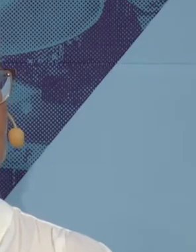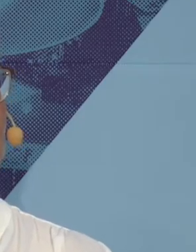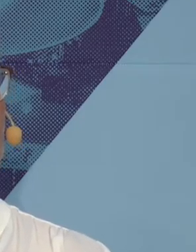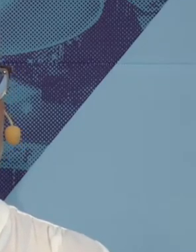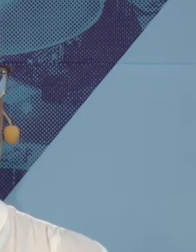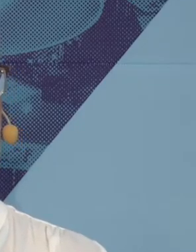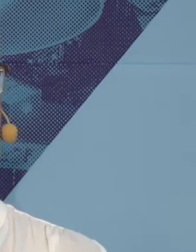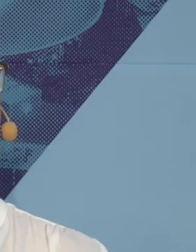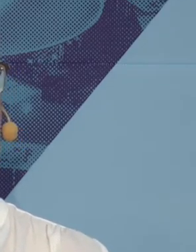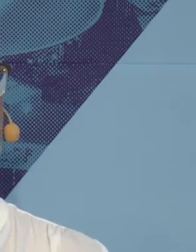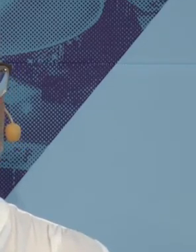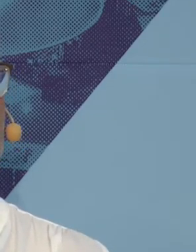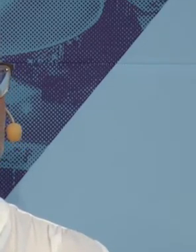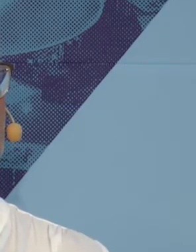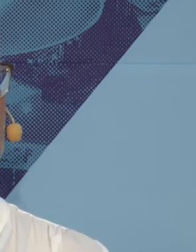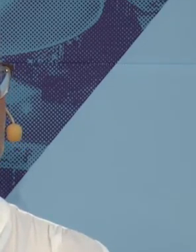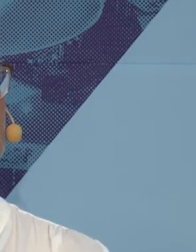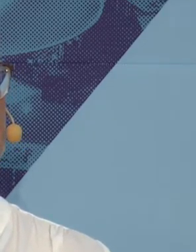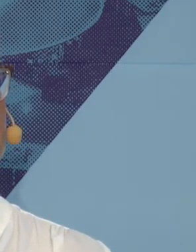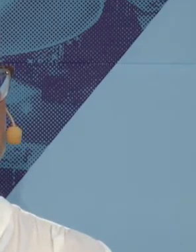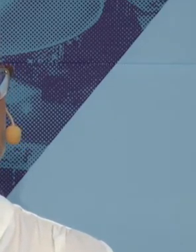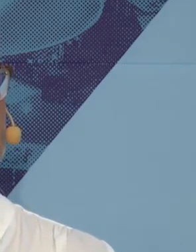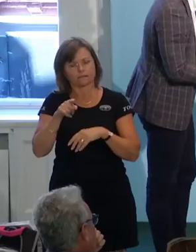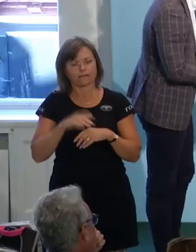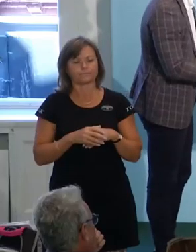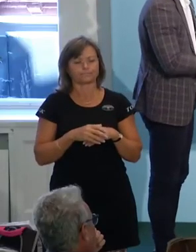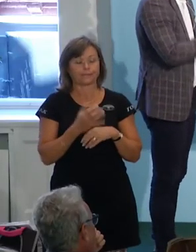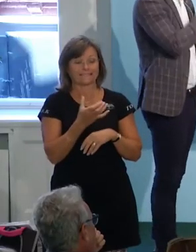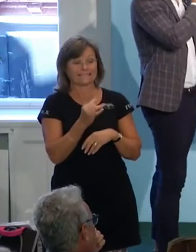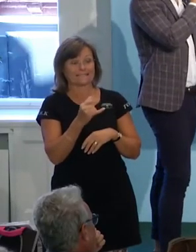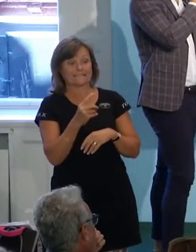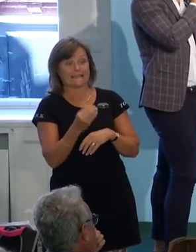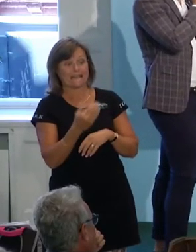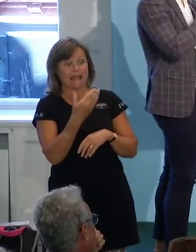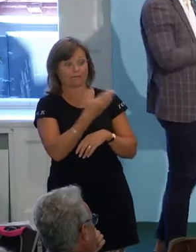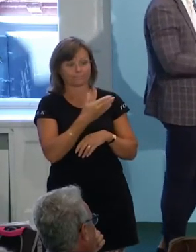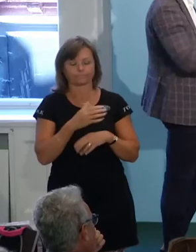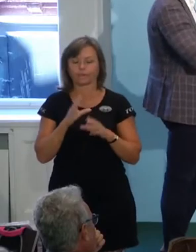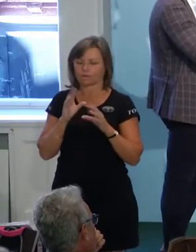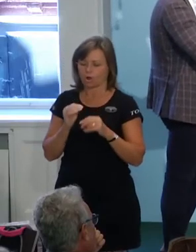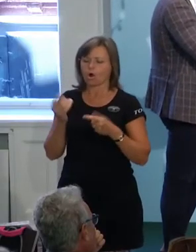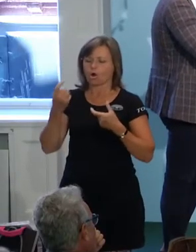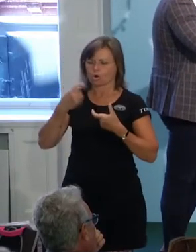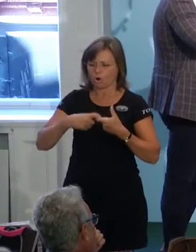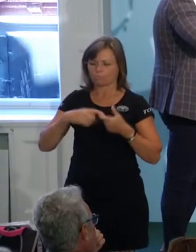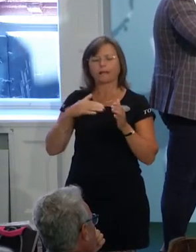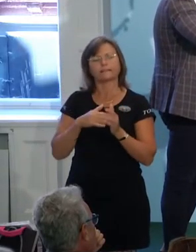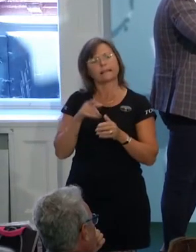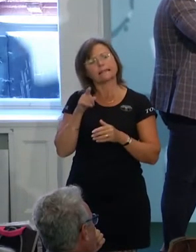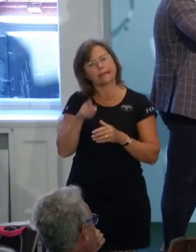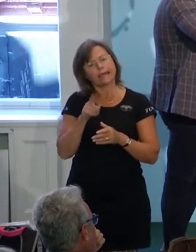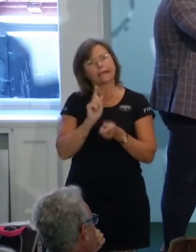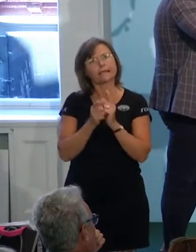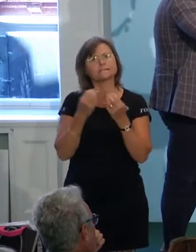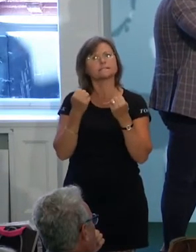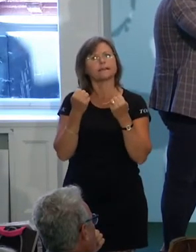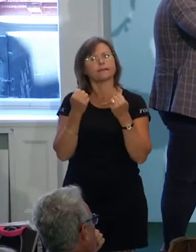kommunerna och gymnasieskolan att hantera. Cecilia? Ja, och kopplat till det så kanske det är